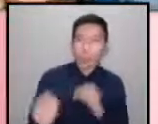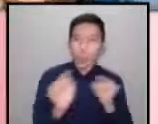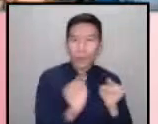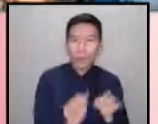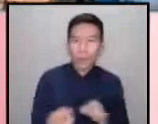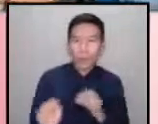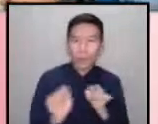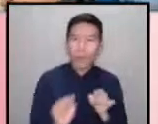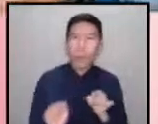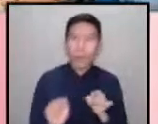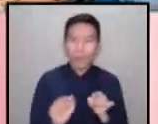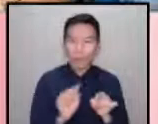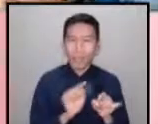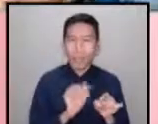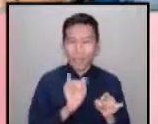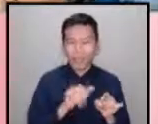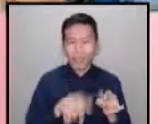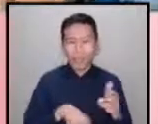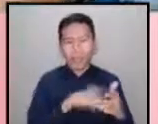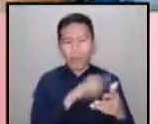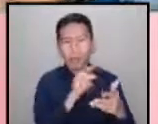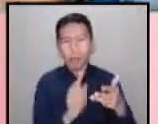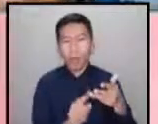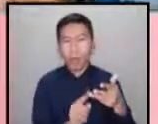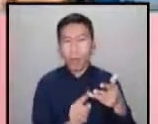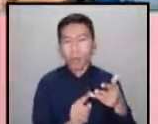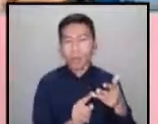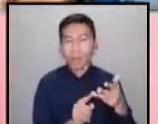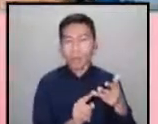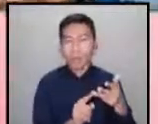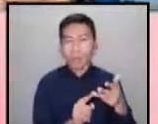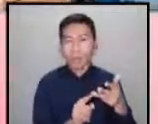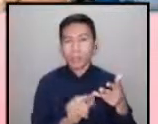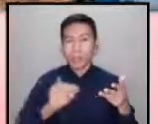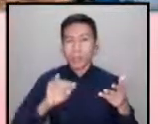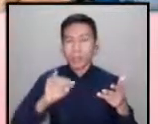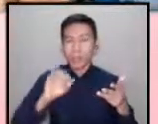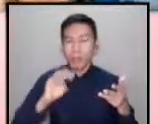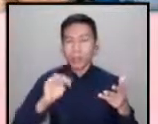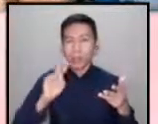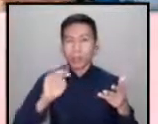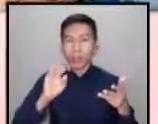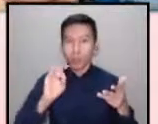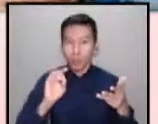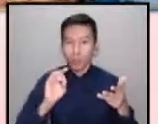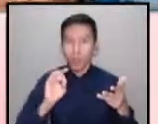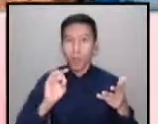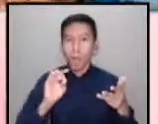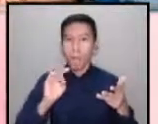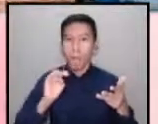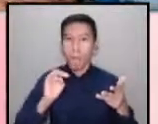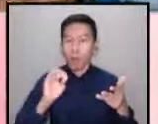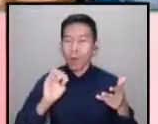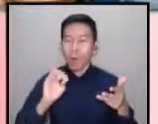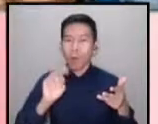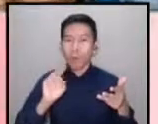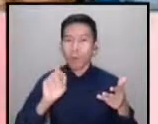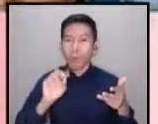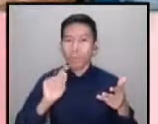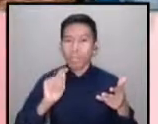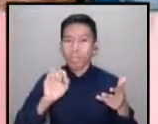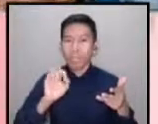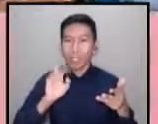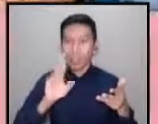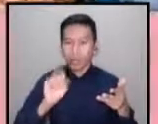And yung lastly natin, ito yung mga immunomodulators. These agents are drugs that